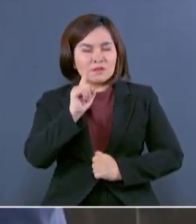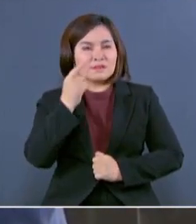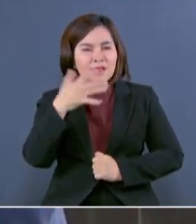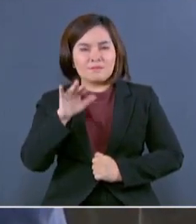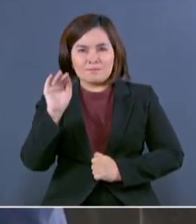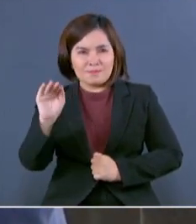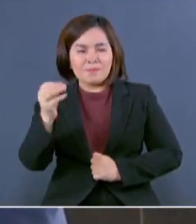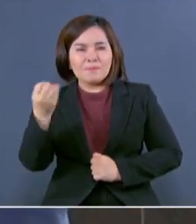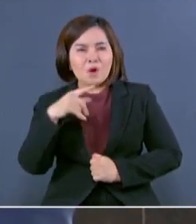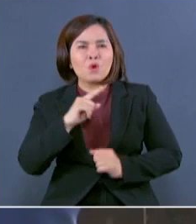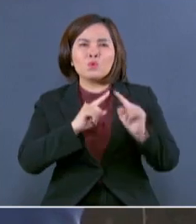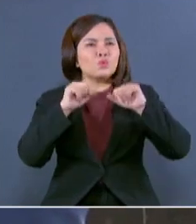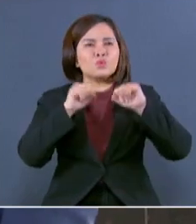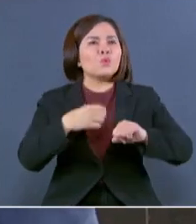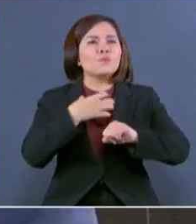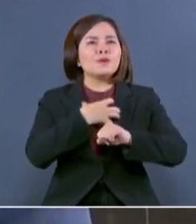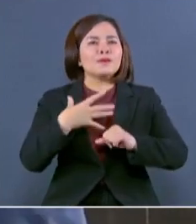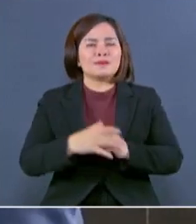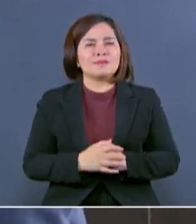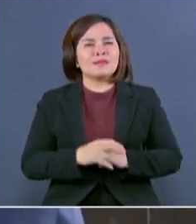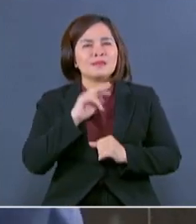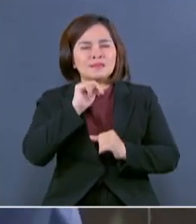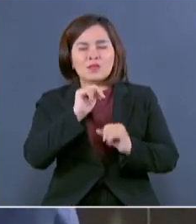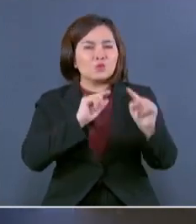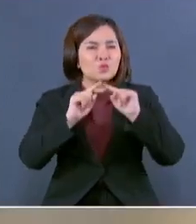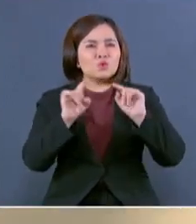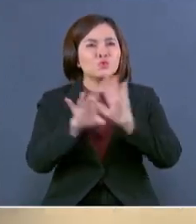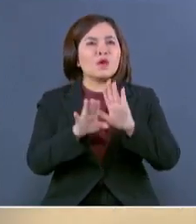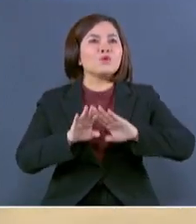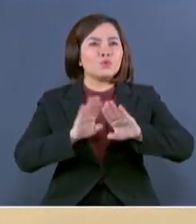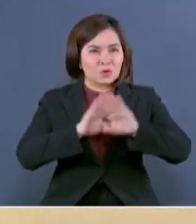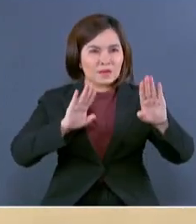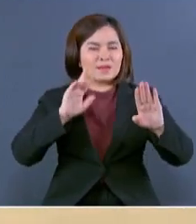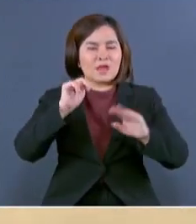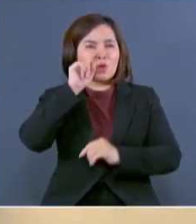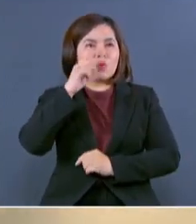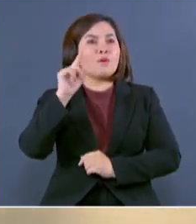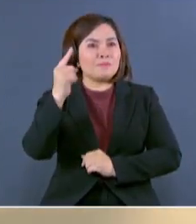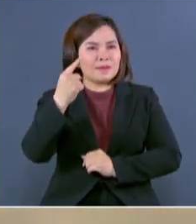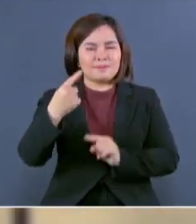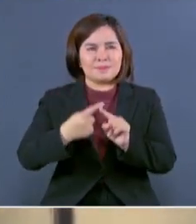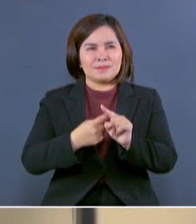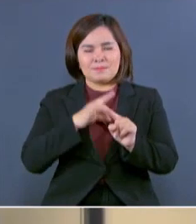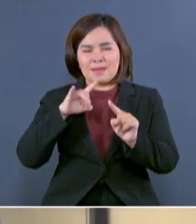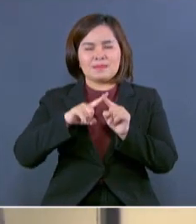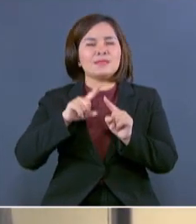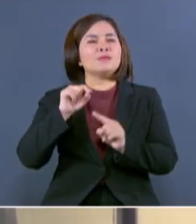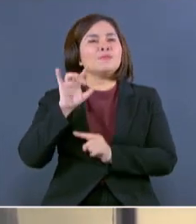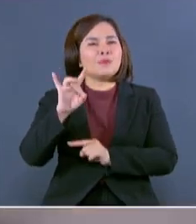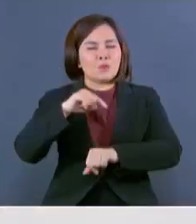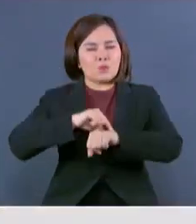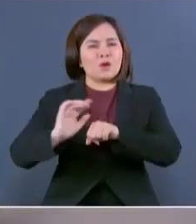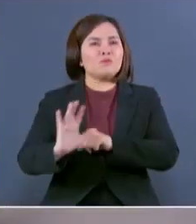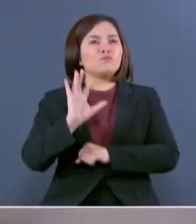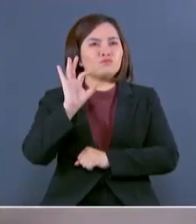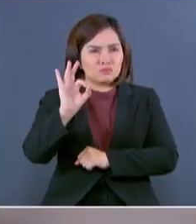ายไม่ประสงค์ที่จะไกล่เกลี่ยทำให้นัดครั้งนี้ถูกยกเลิกแล้วก็ทำการนัดครั้งต่อไปเป็นวันที่28สิงหาคมเวลา9นาฬิ